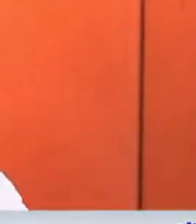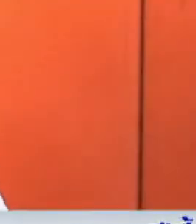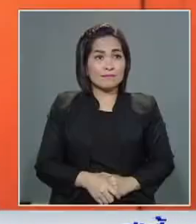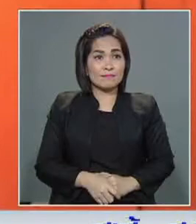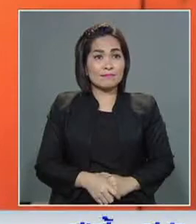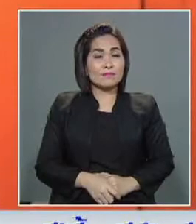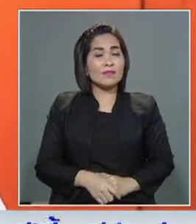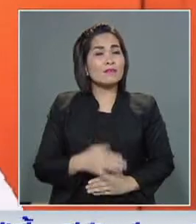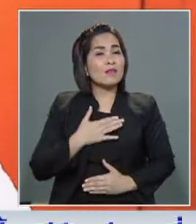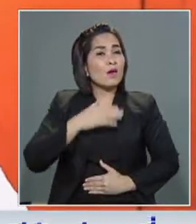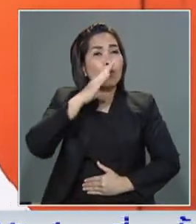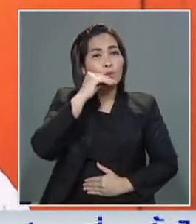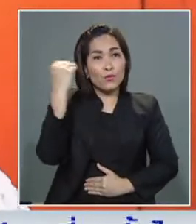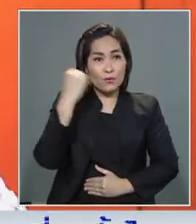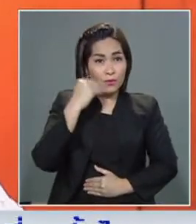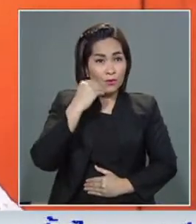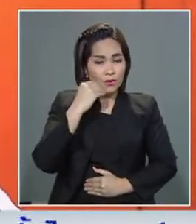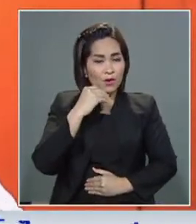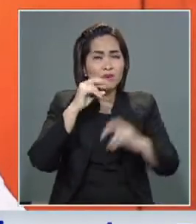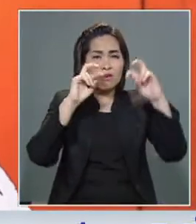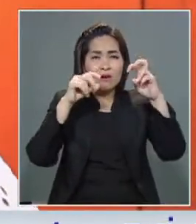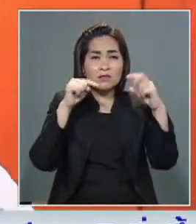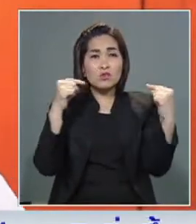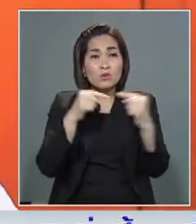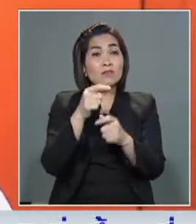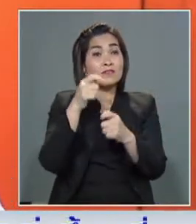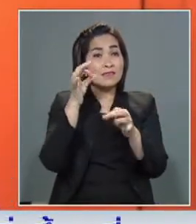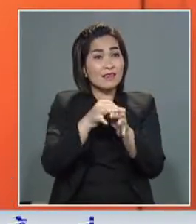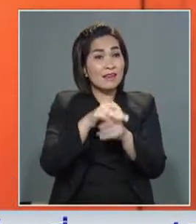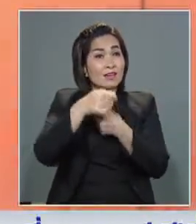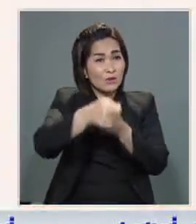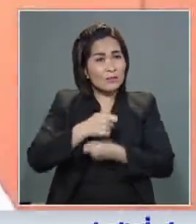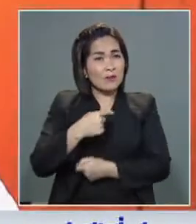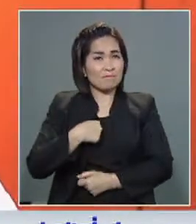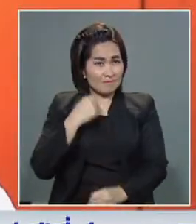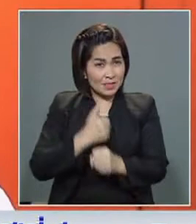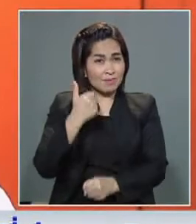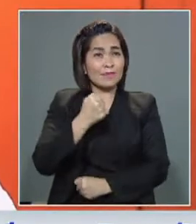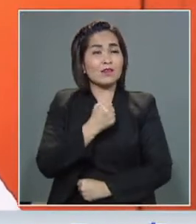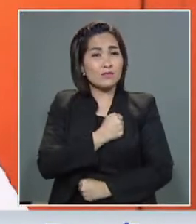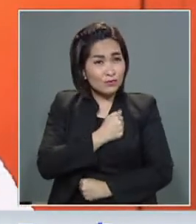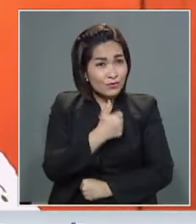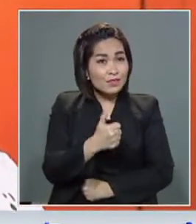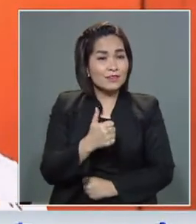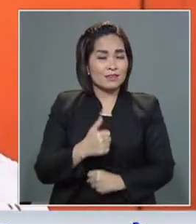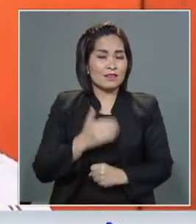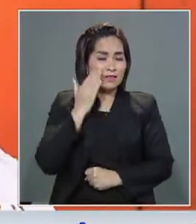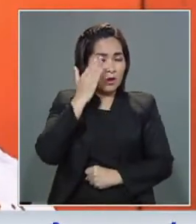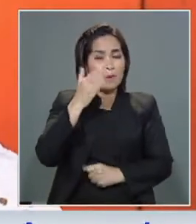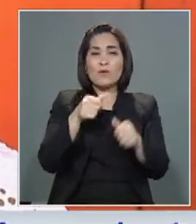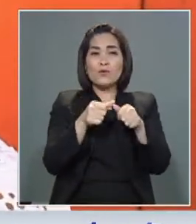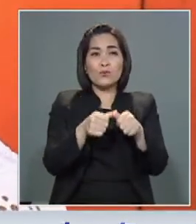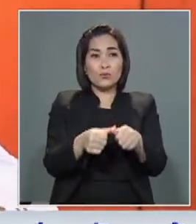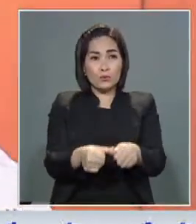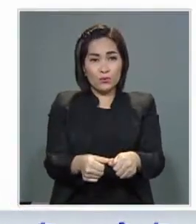ป้าพูดเป็นประจำนะเรื่องนี้เพื่อทกสแล้วสีทำได้สีทนได้นับจากนี้ต่อไปเราก็จะไม่ไปไหนเรา